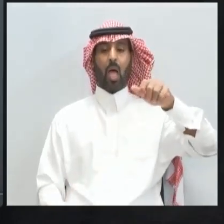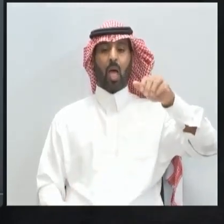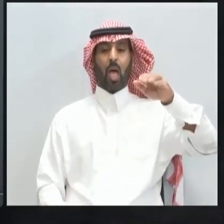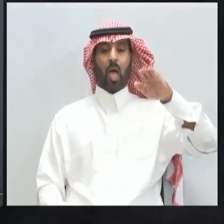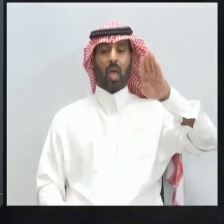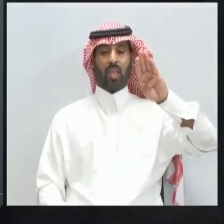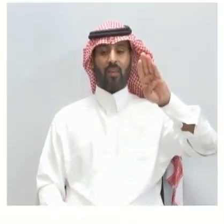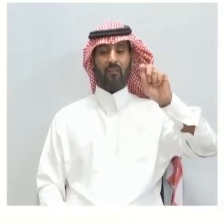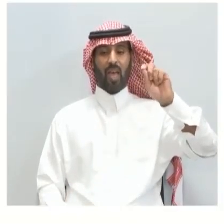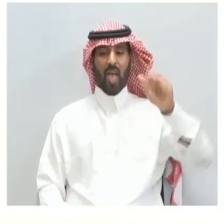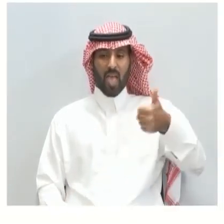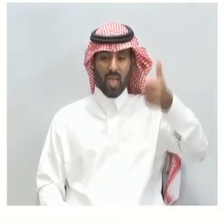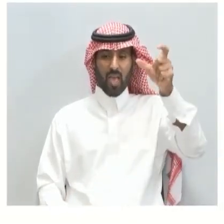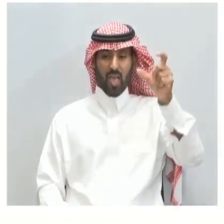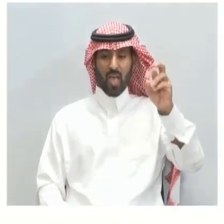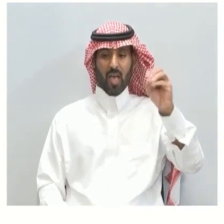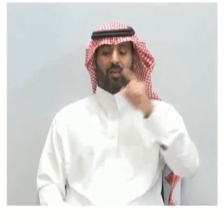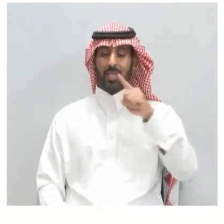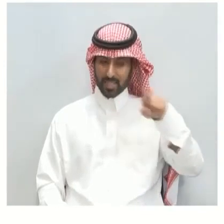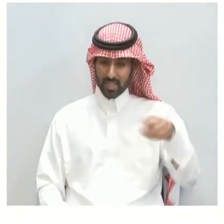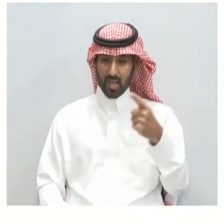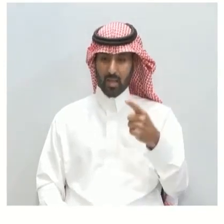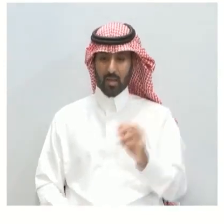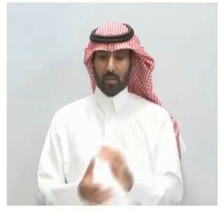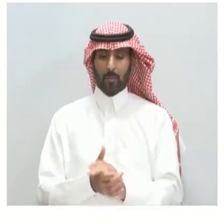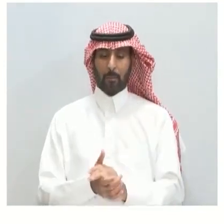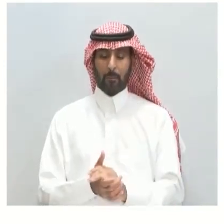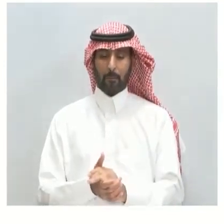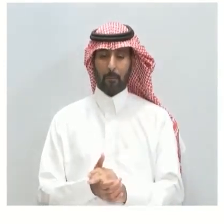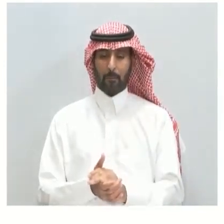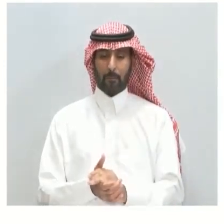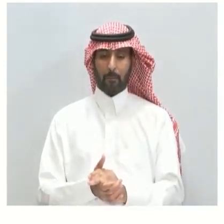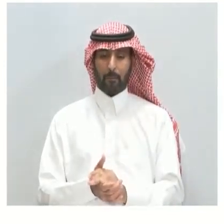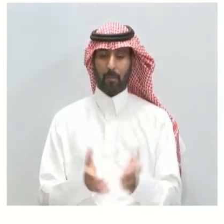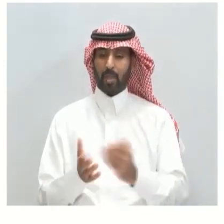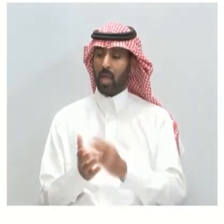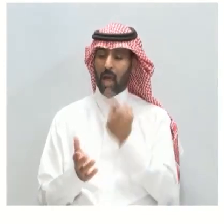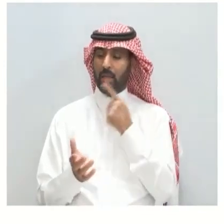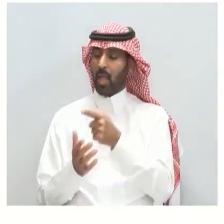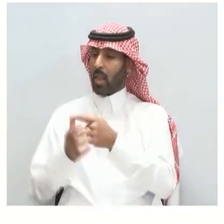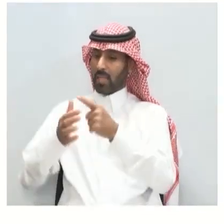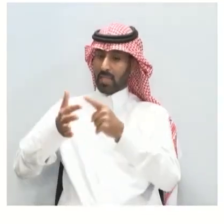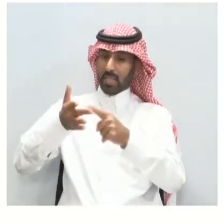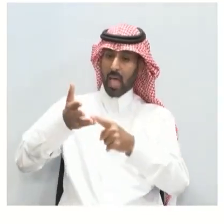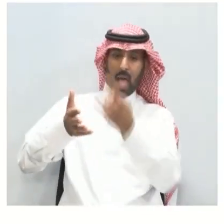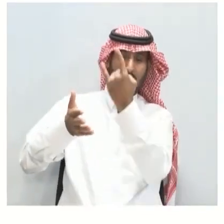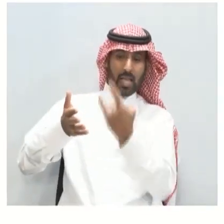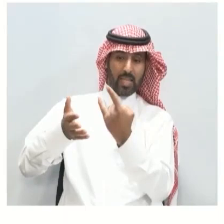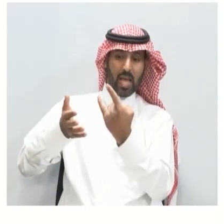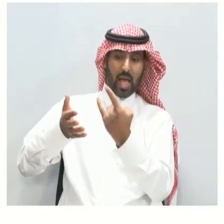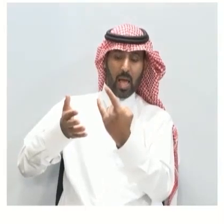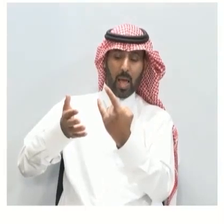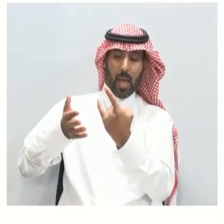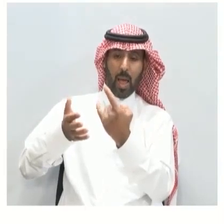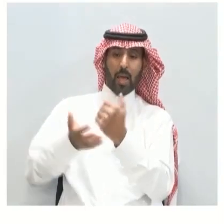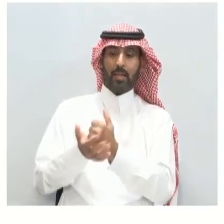لما اذا العباره صحيحه عدد مباد عشره ذكرناه في اخر شيء